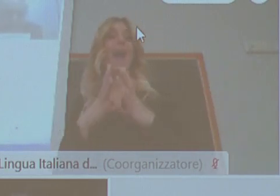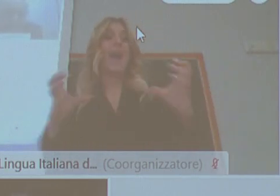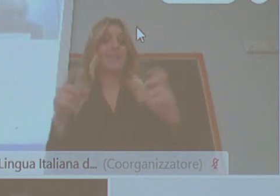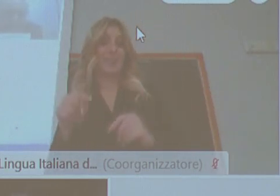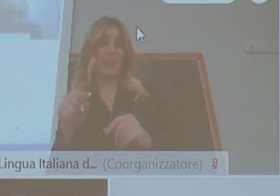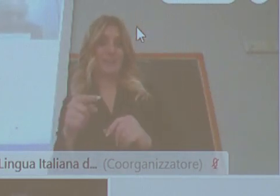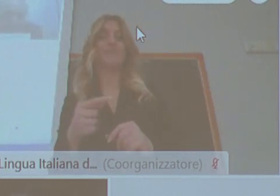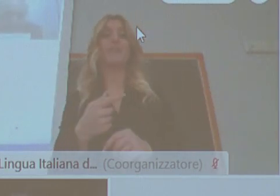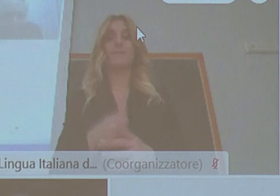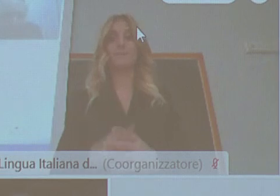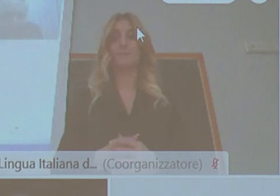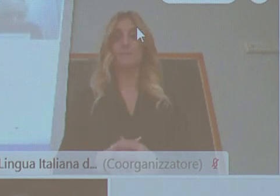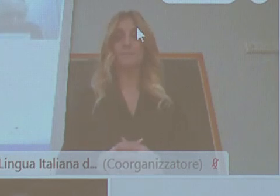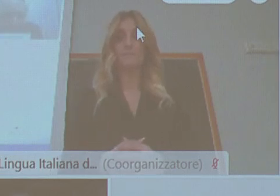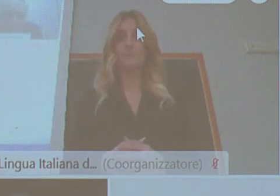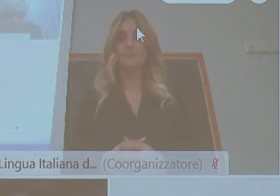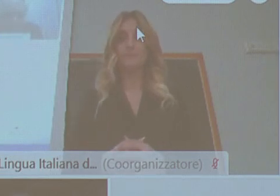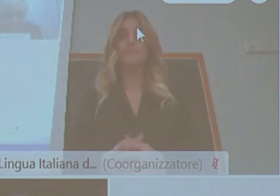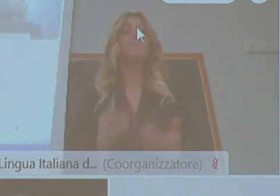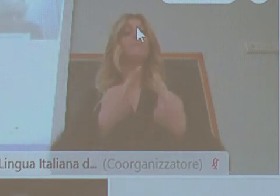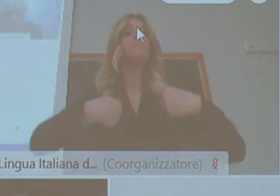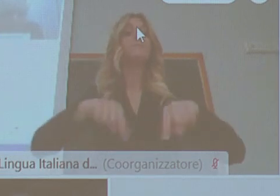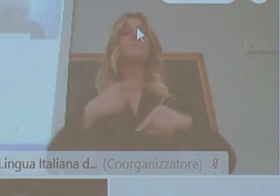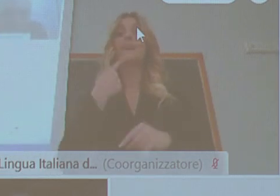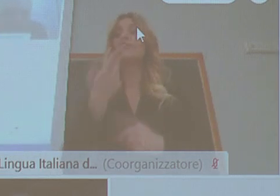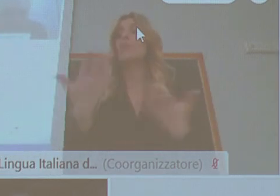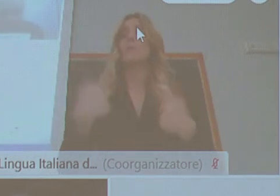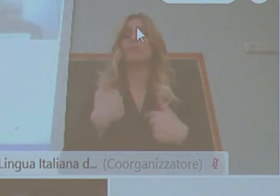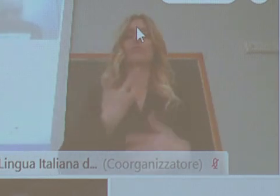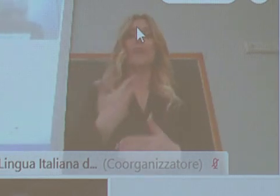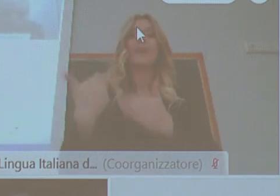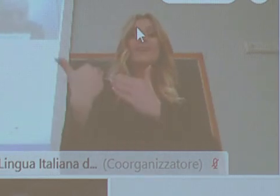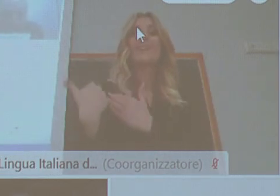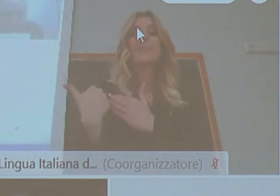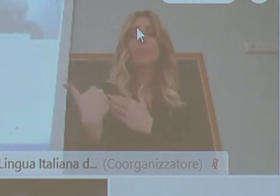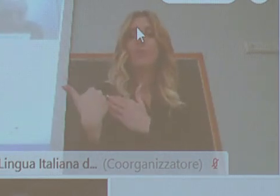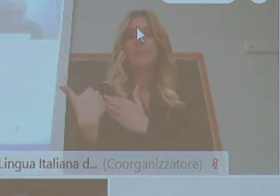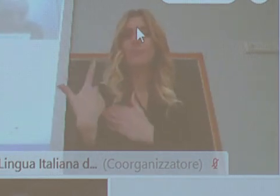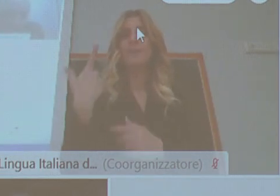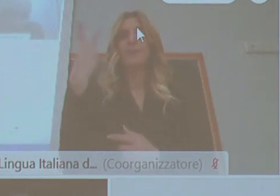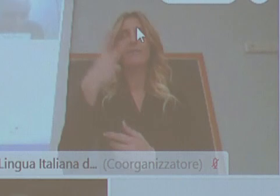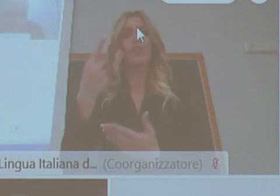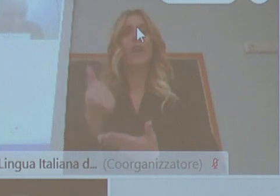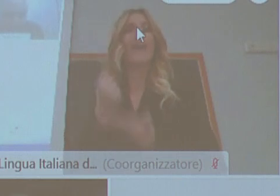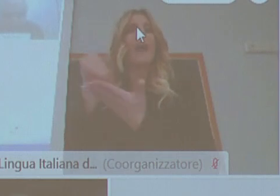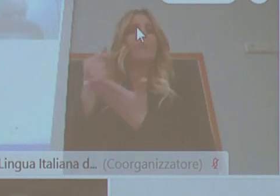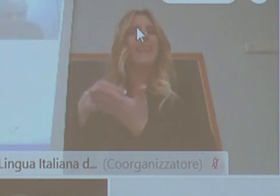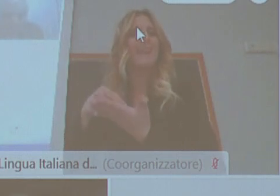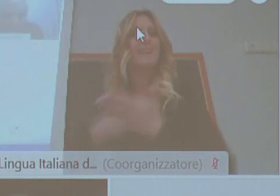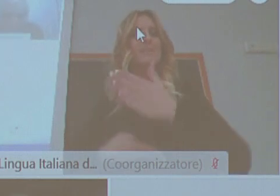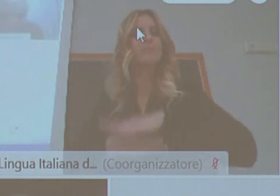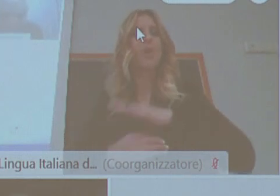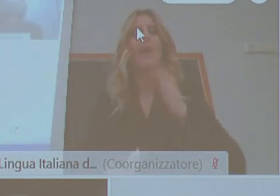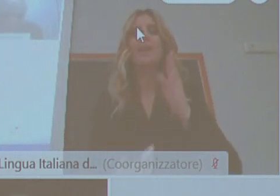adesso noi, che abbiamo diciamo la responsabilità di averlo creato, perché il capitalismo è nato da noi, lo